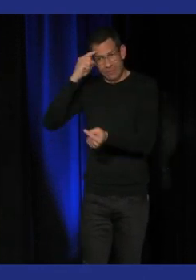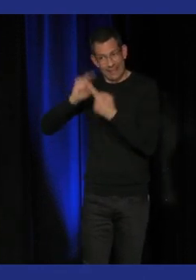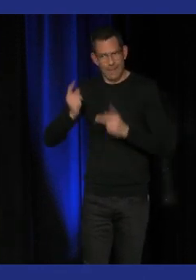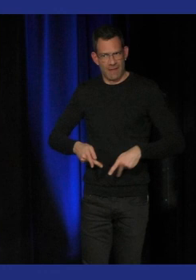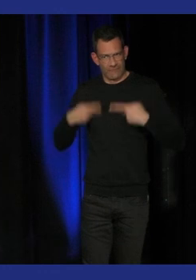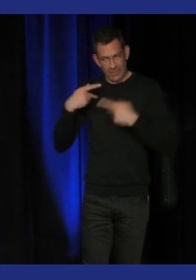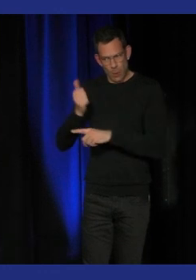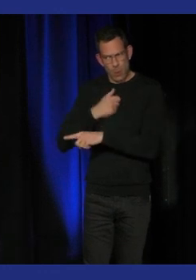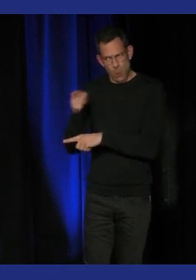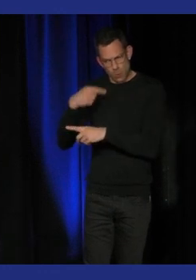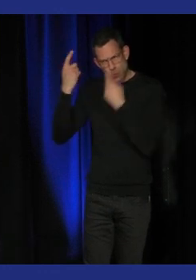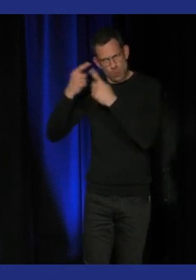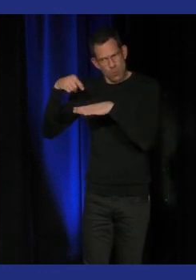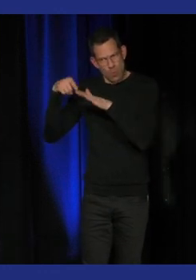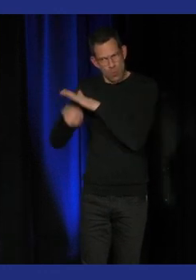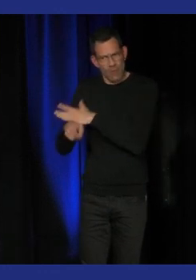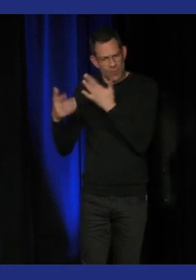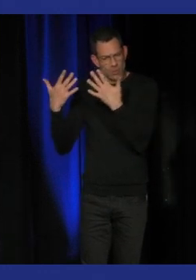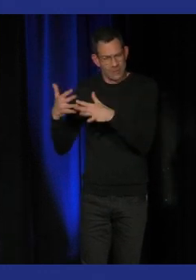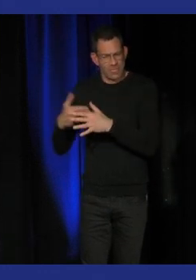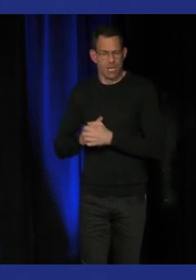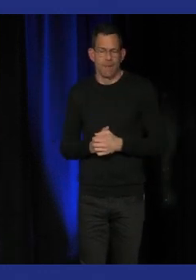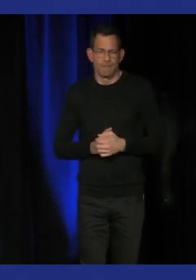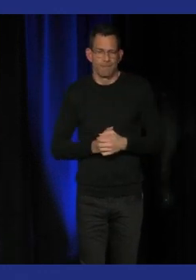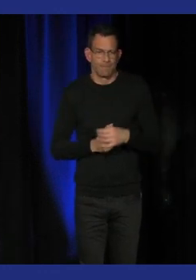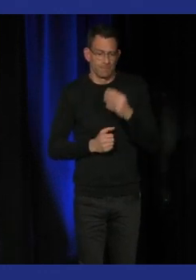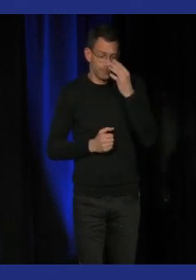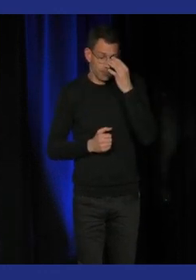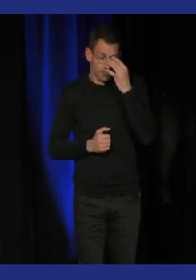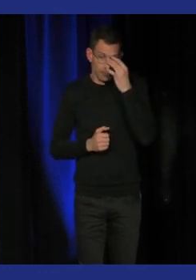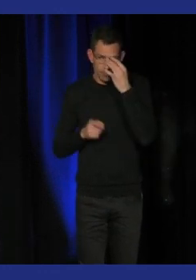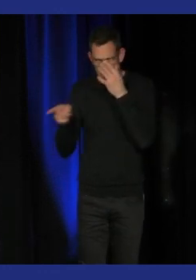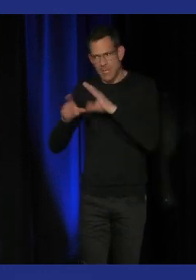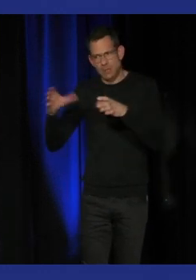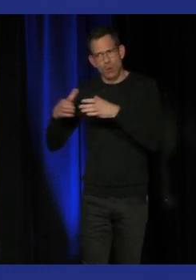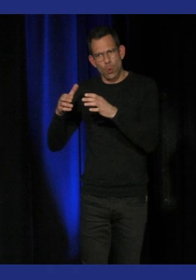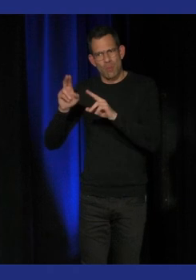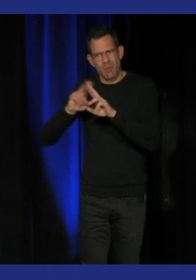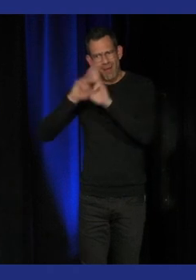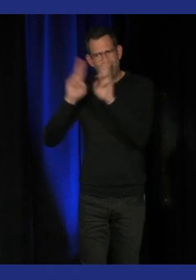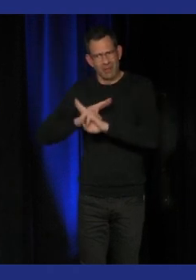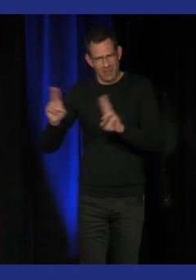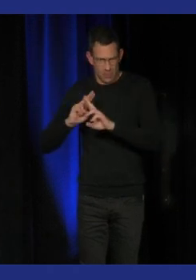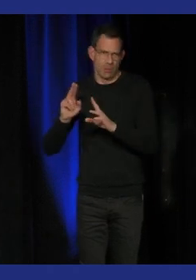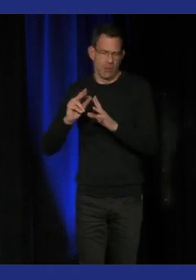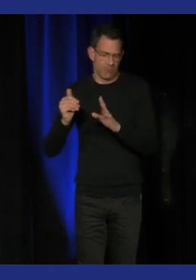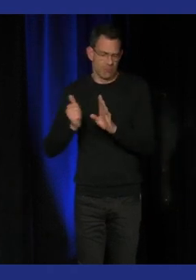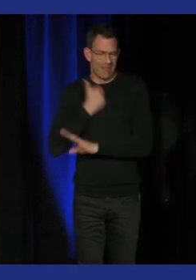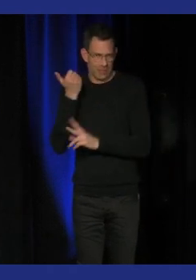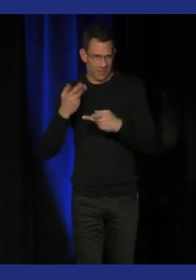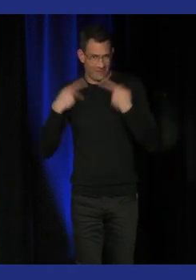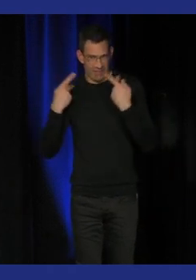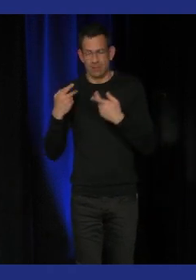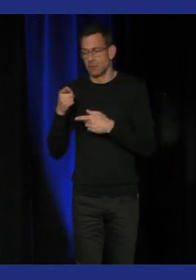autonome, le Movement for Independent Living, qui est un mouvement international. Hein, donc il y a une branche